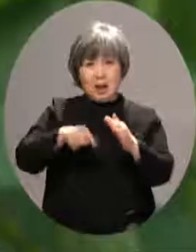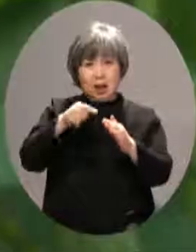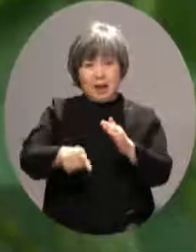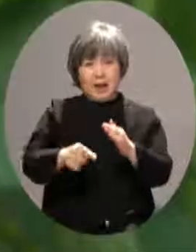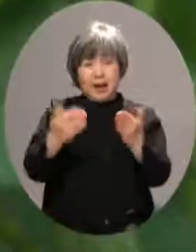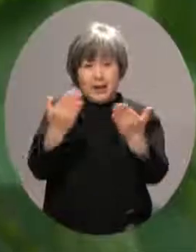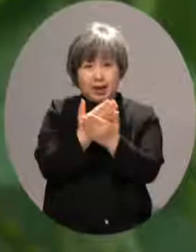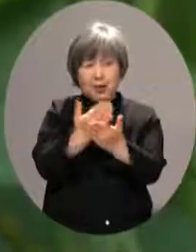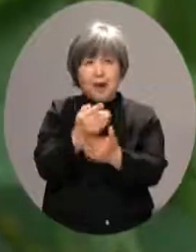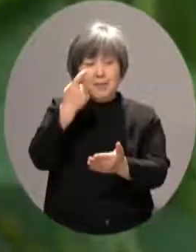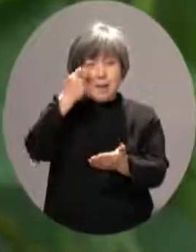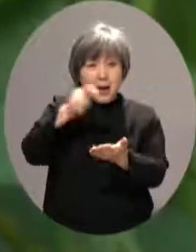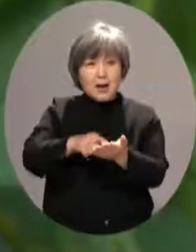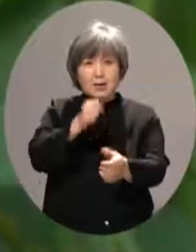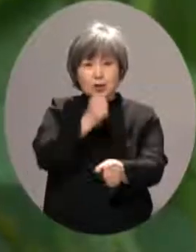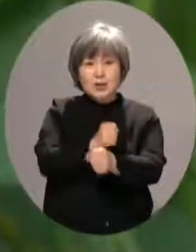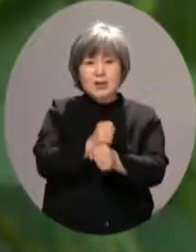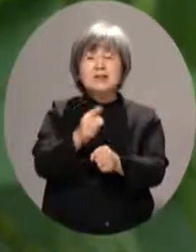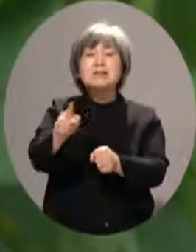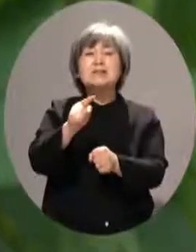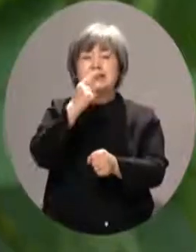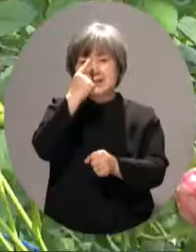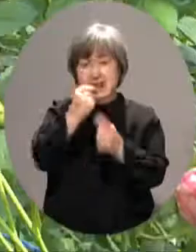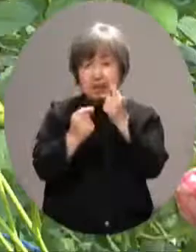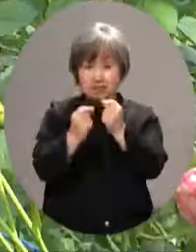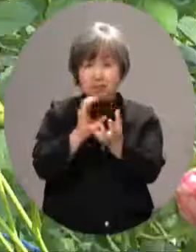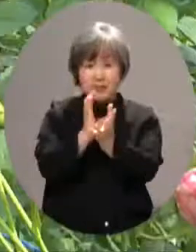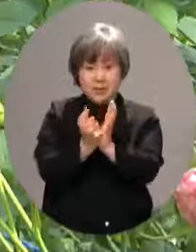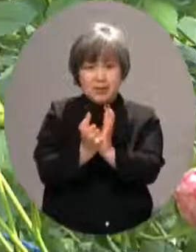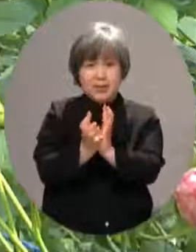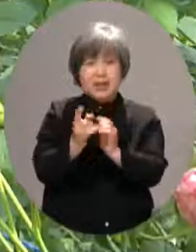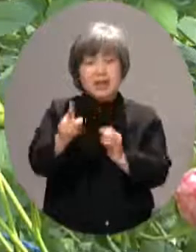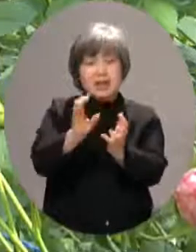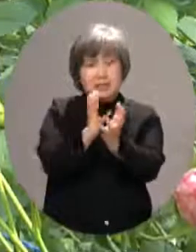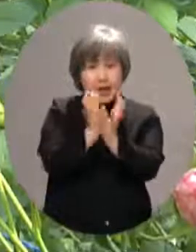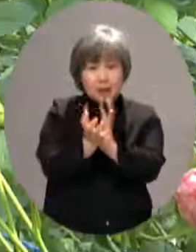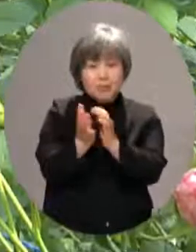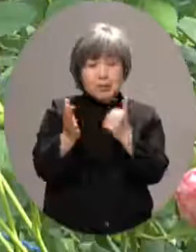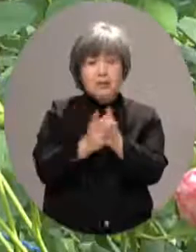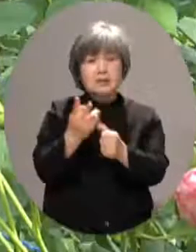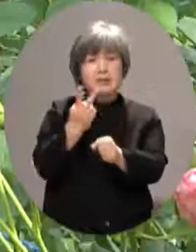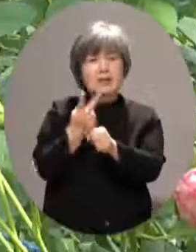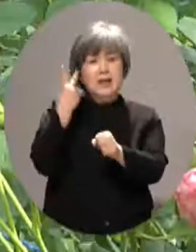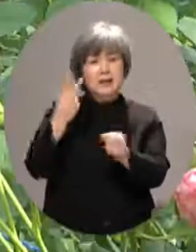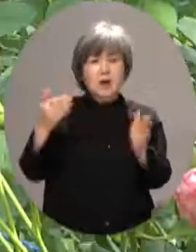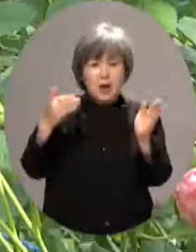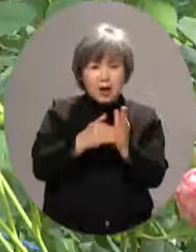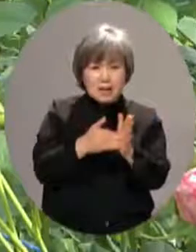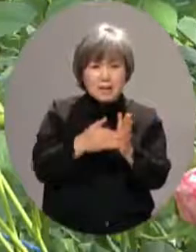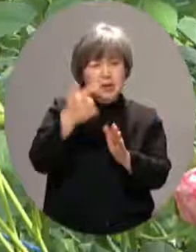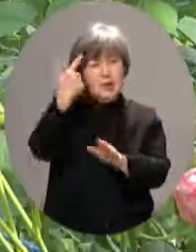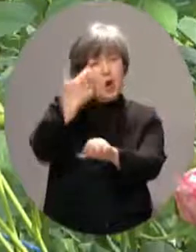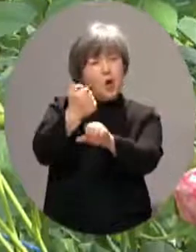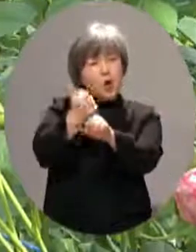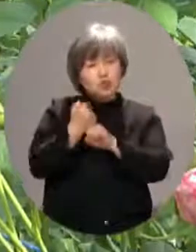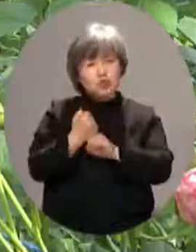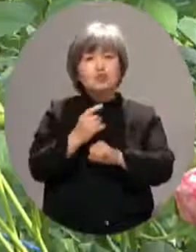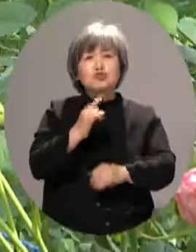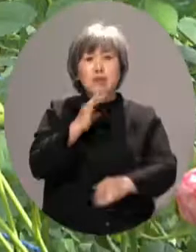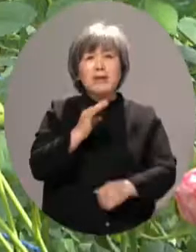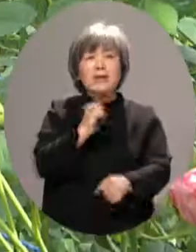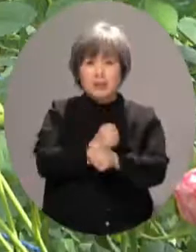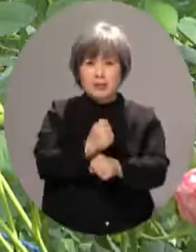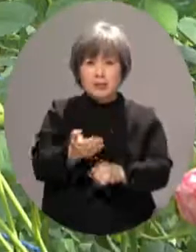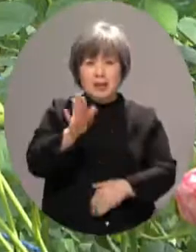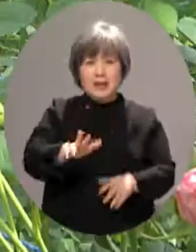개발된 딕은 익히 장미 입니다 지금 이렇게 장미는 재 작년까지만 해도 연구개발 단계에 있었던 품종 인데